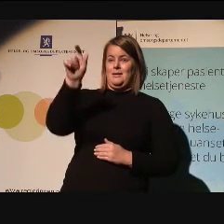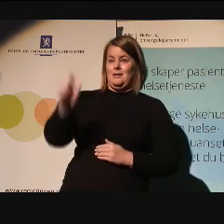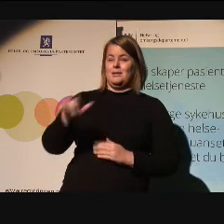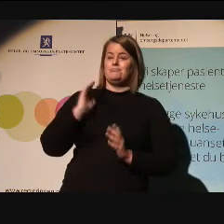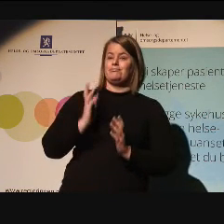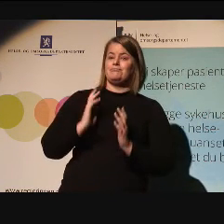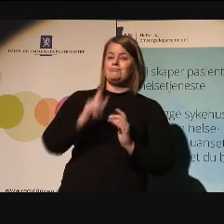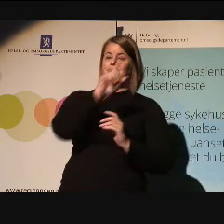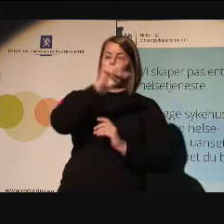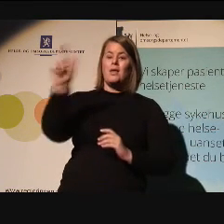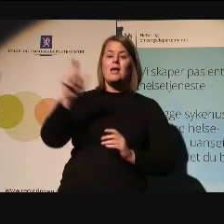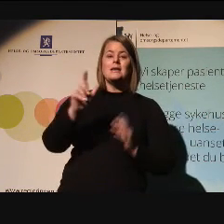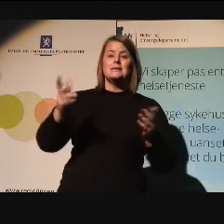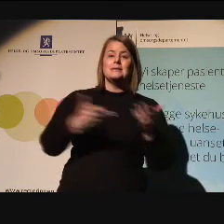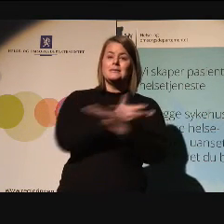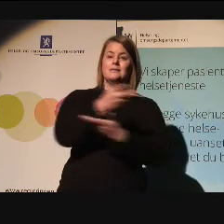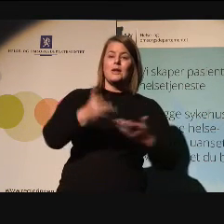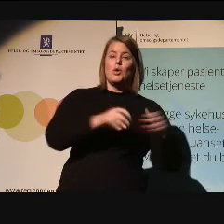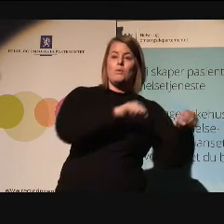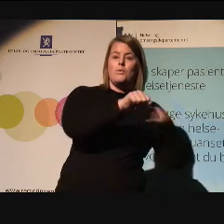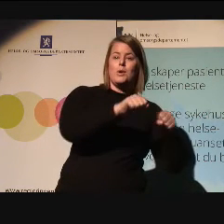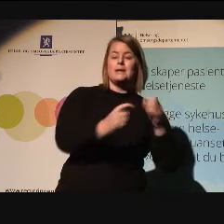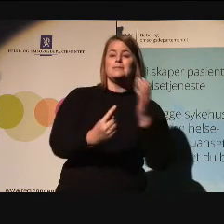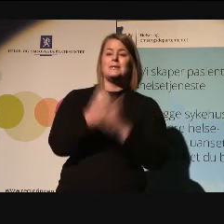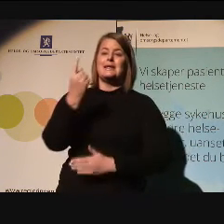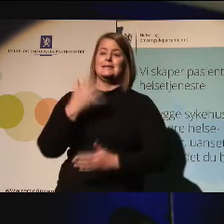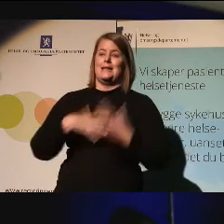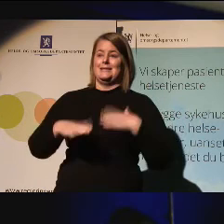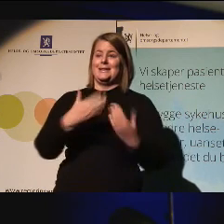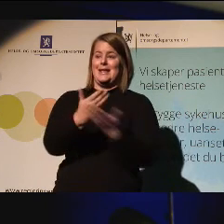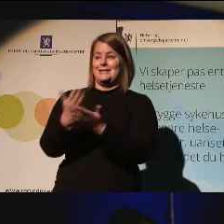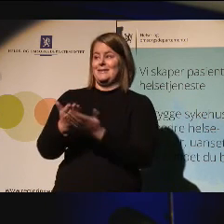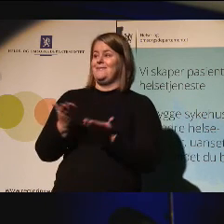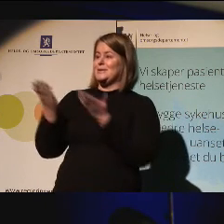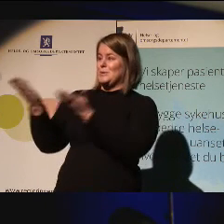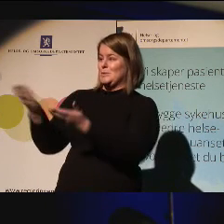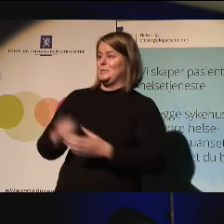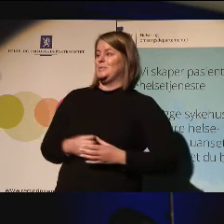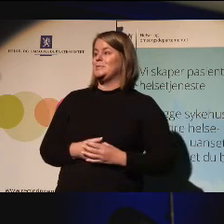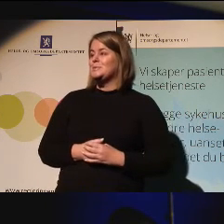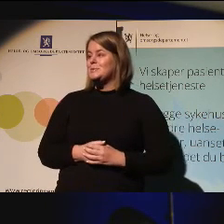om samspillet mellom kommunen og spesialisthelsetjenesten. Vær så god.